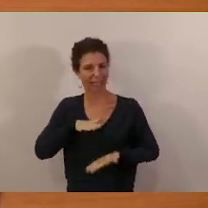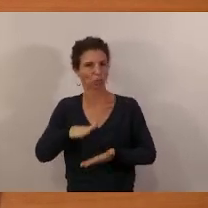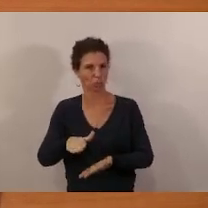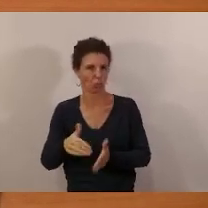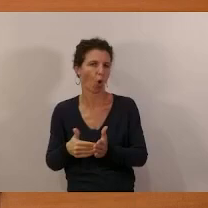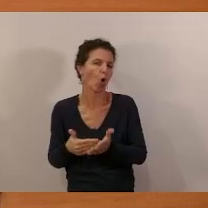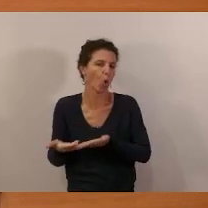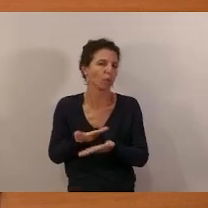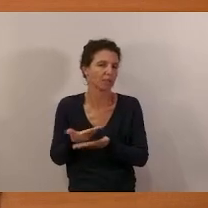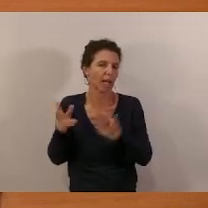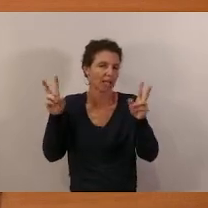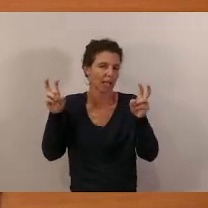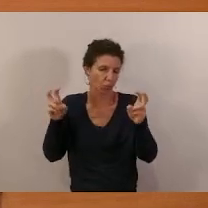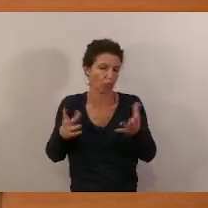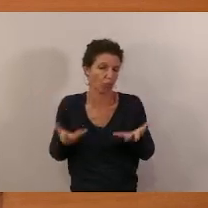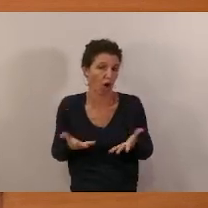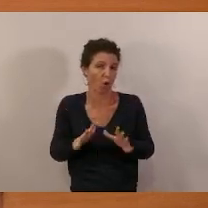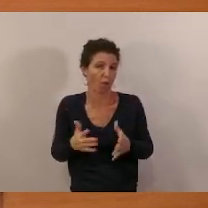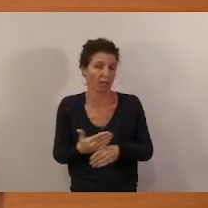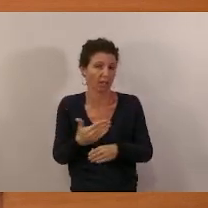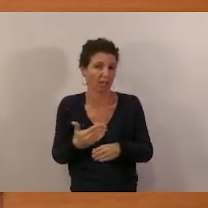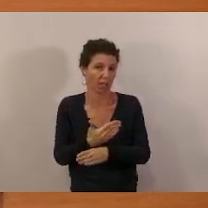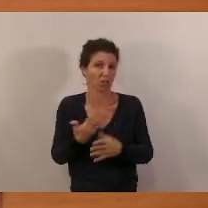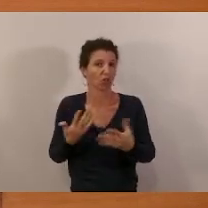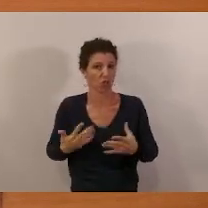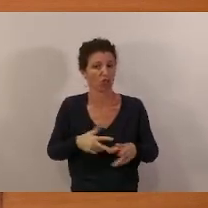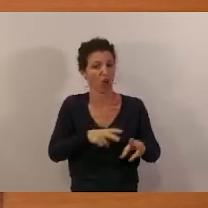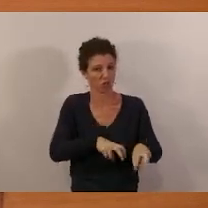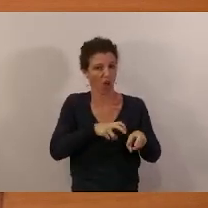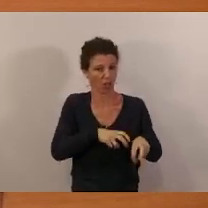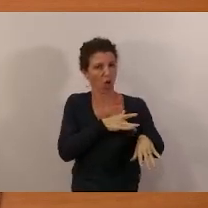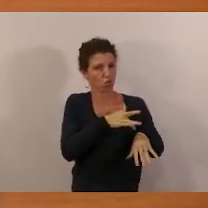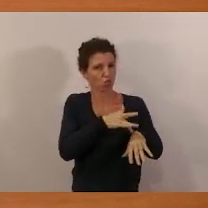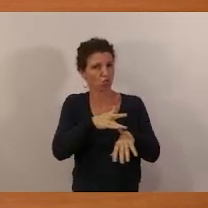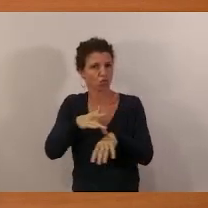l'ensemble des concertations que nous avons organisées sur les jardins précédents.